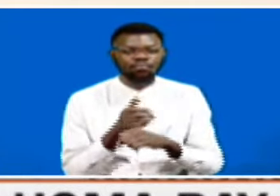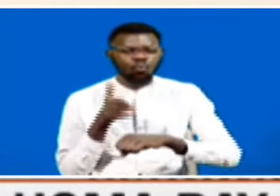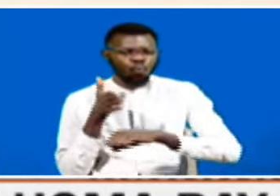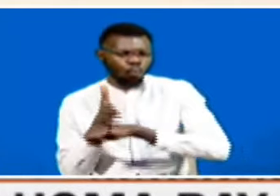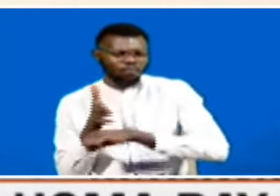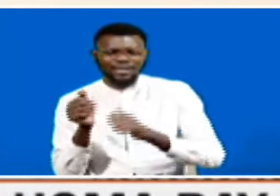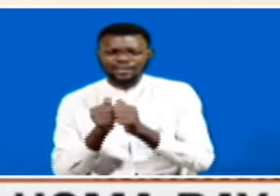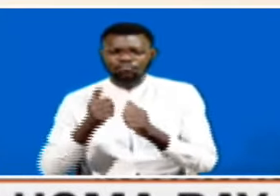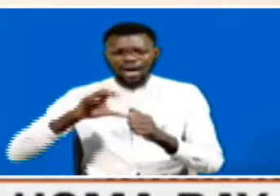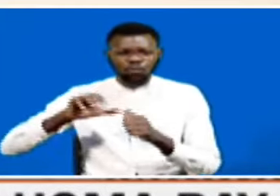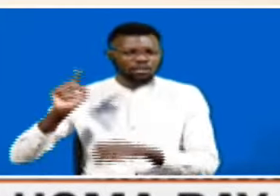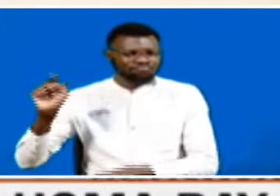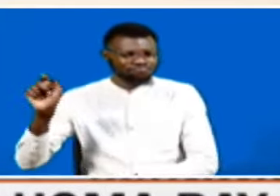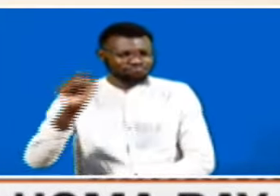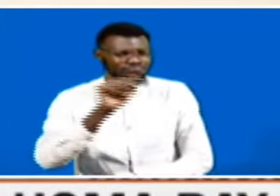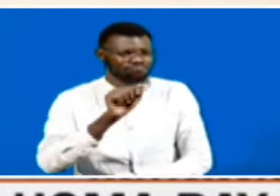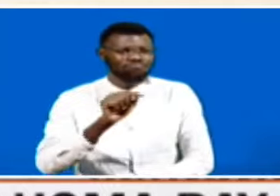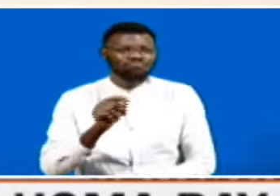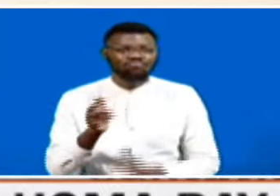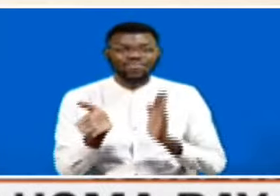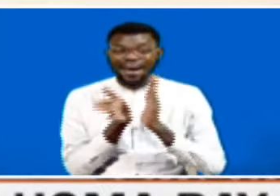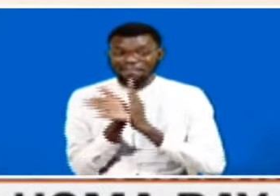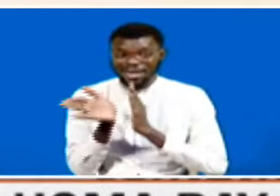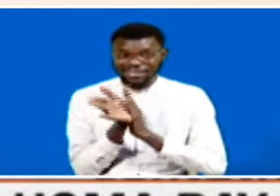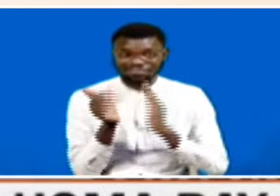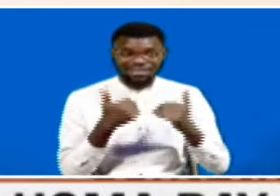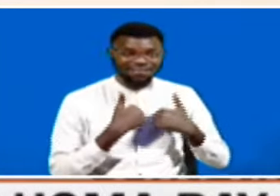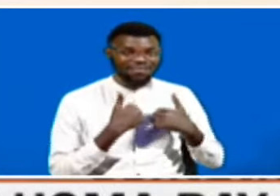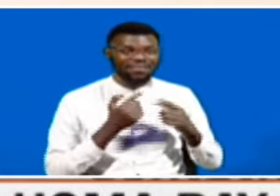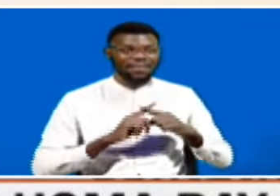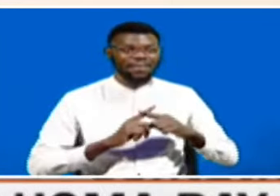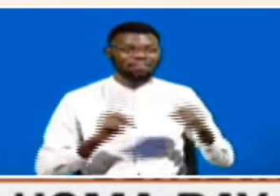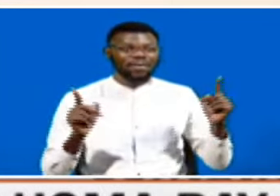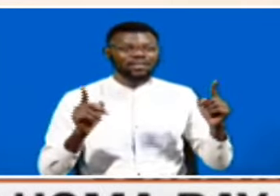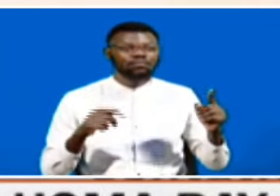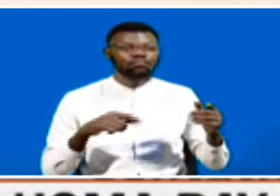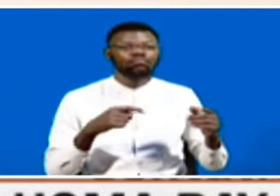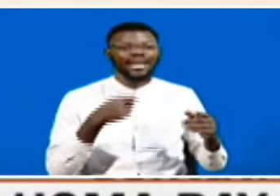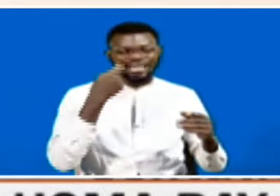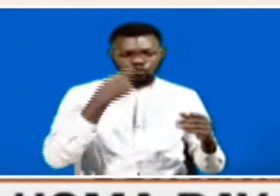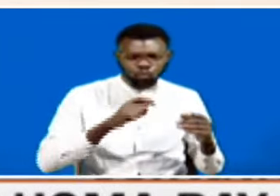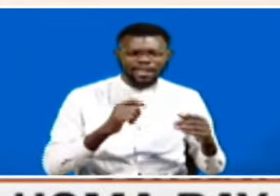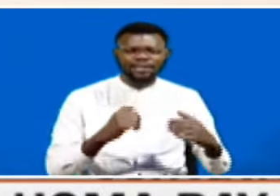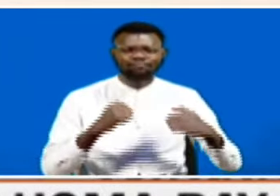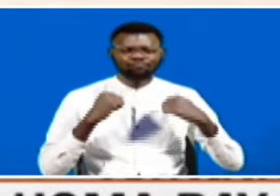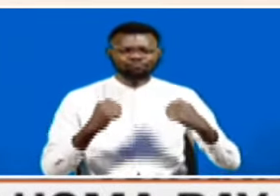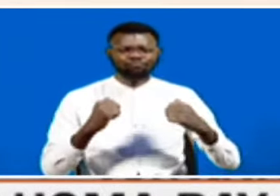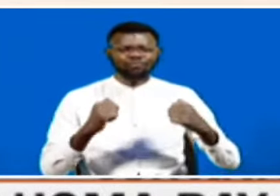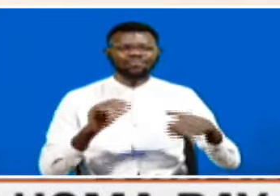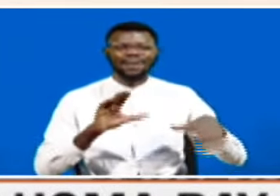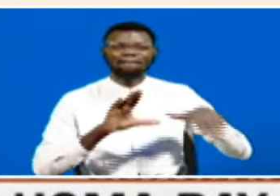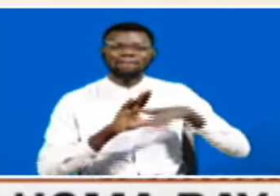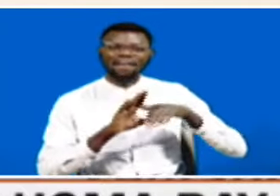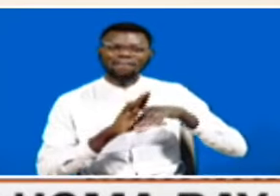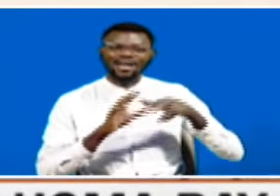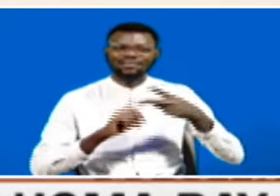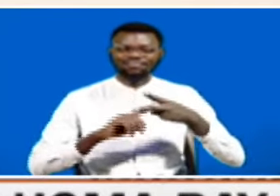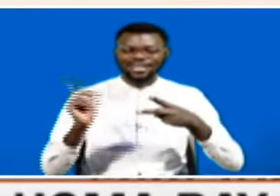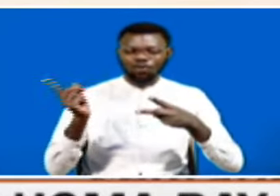counties, but specifically we have strong presence in Kitui County, Nairobi,